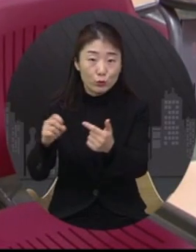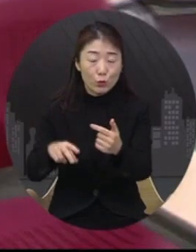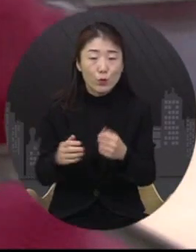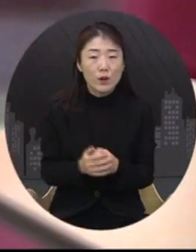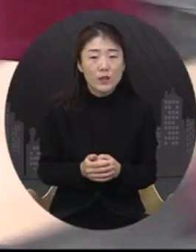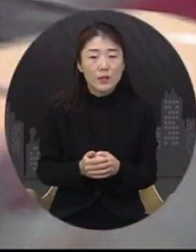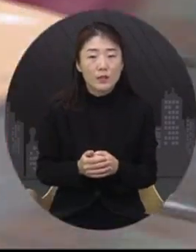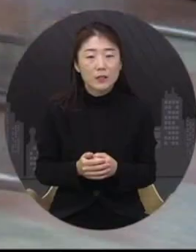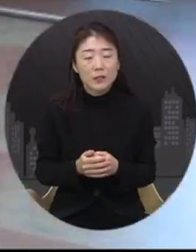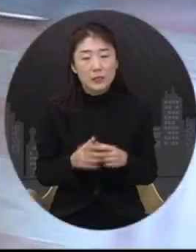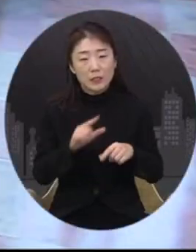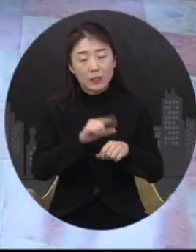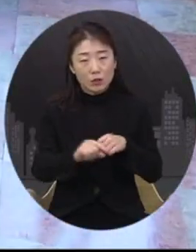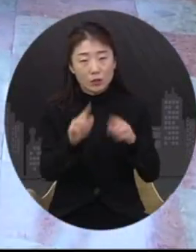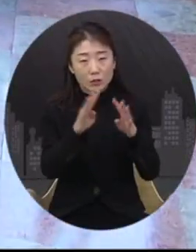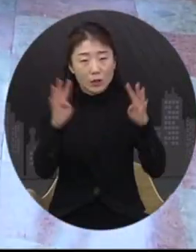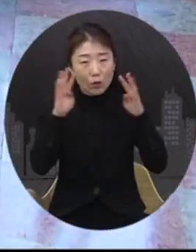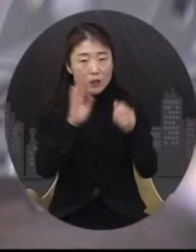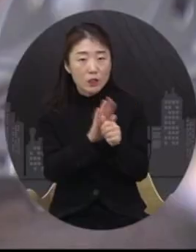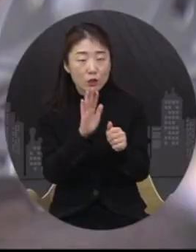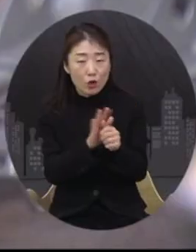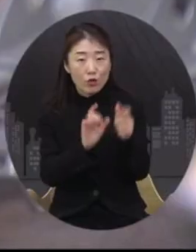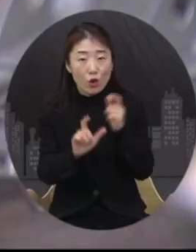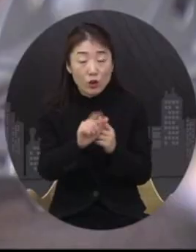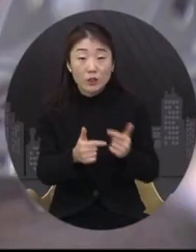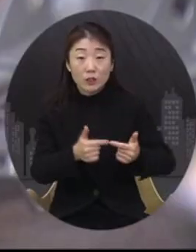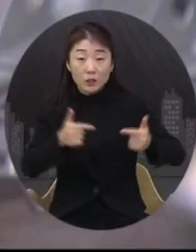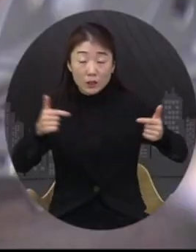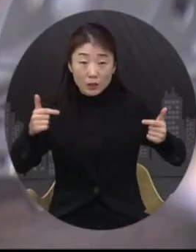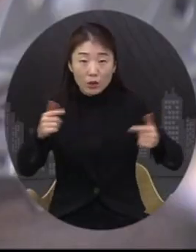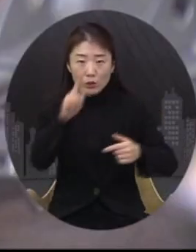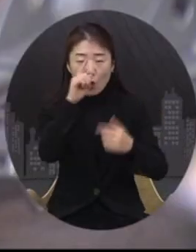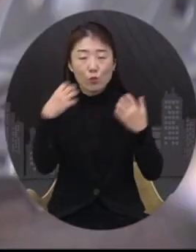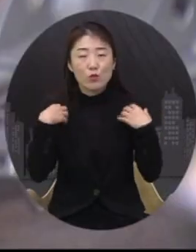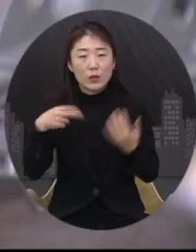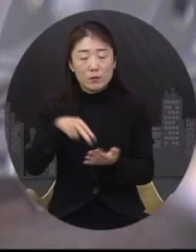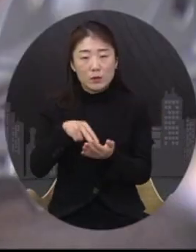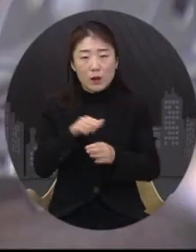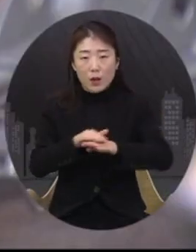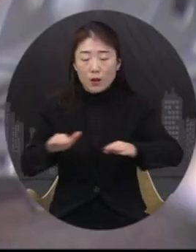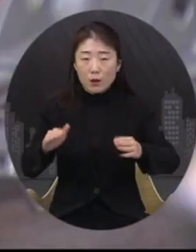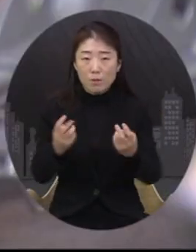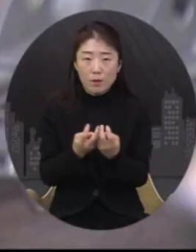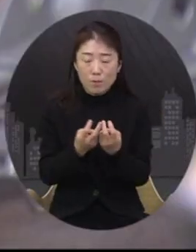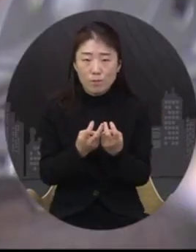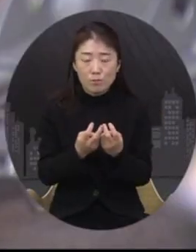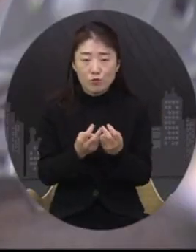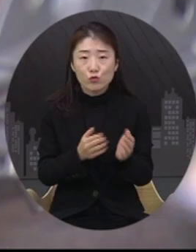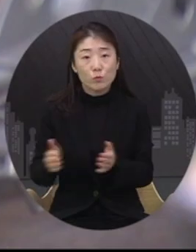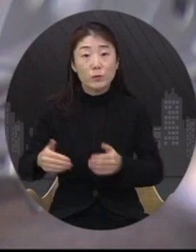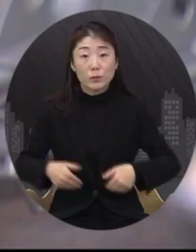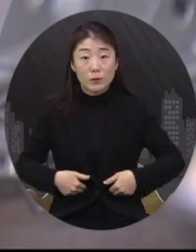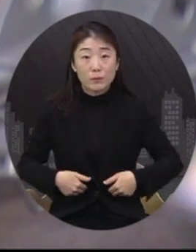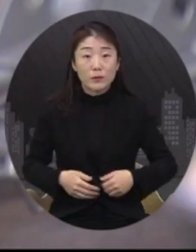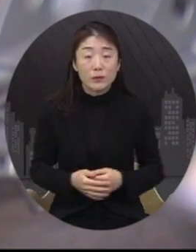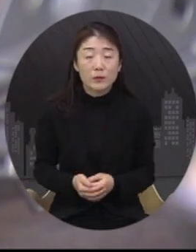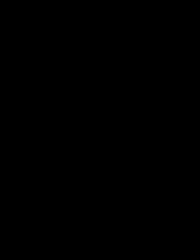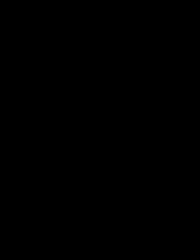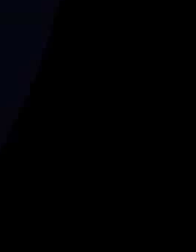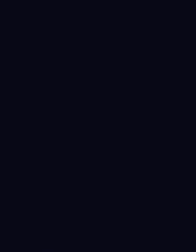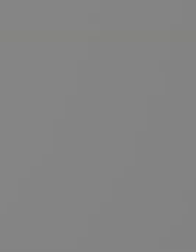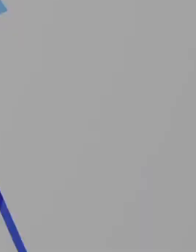강화 등 정부차원의 대책마련을 요구하는 목소리가 커지고 있습니다 mbc 뉴스 문 찰 일입니다